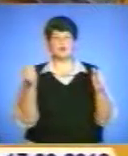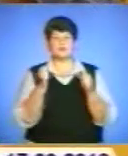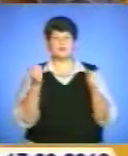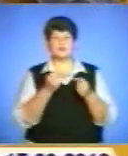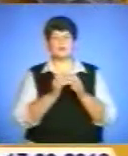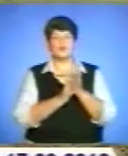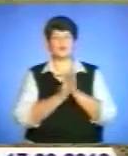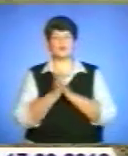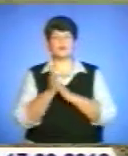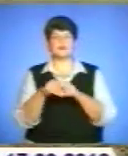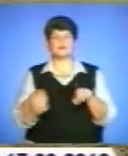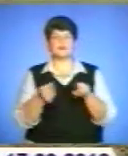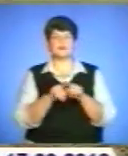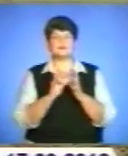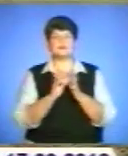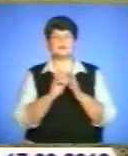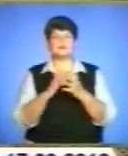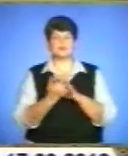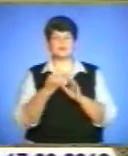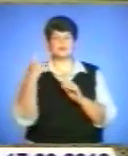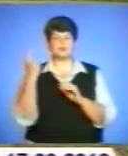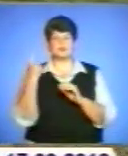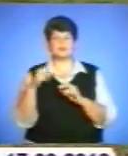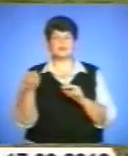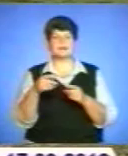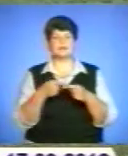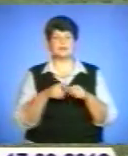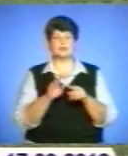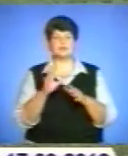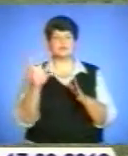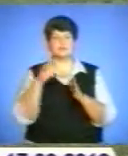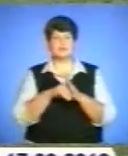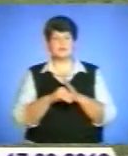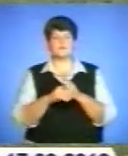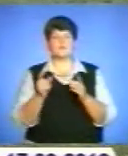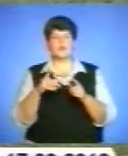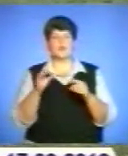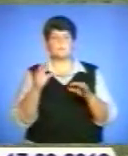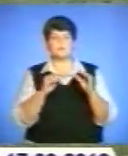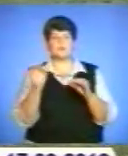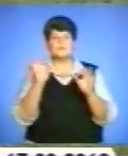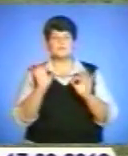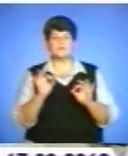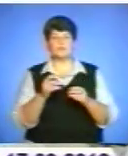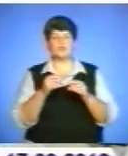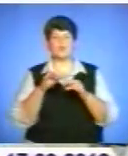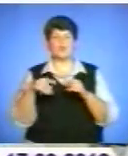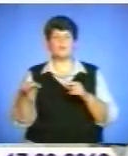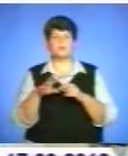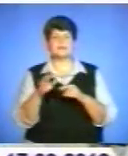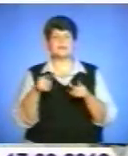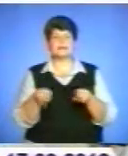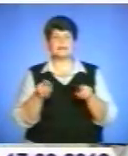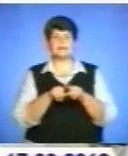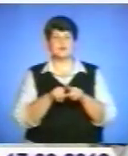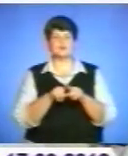Також сільськогосподарською технікою, що буде задіяна в осінньому комплексі. Також ознайомилися із технологією вирощуванням і